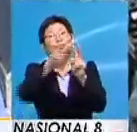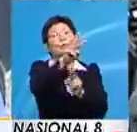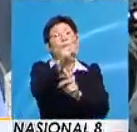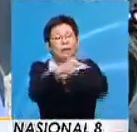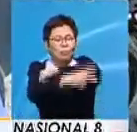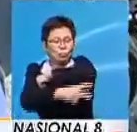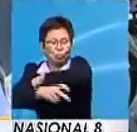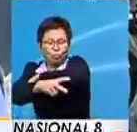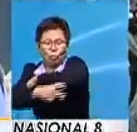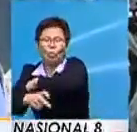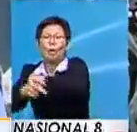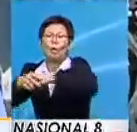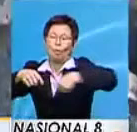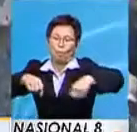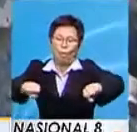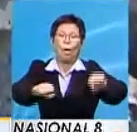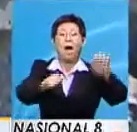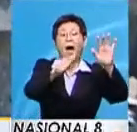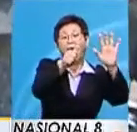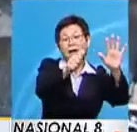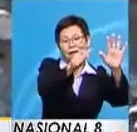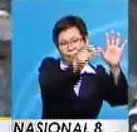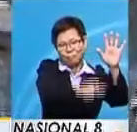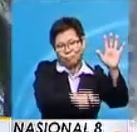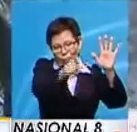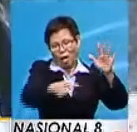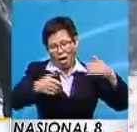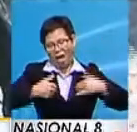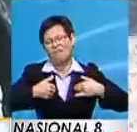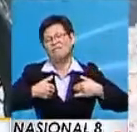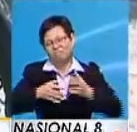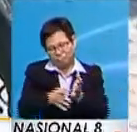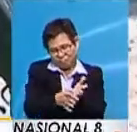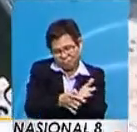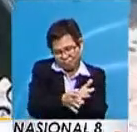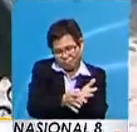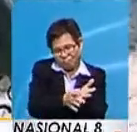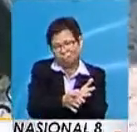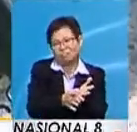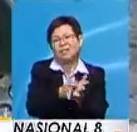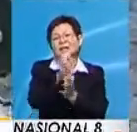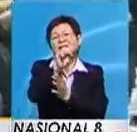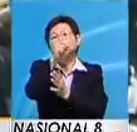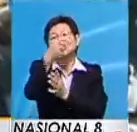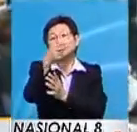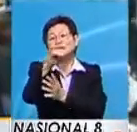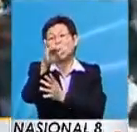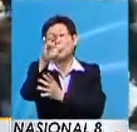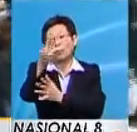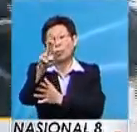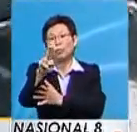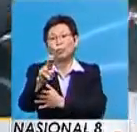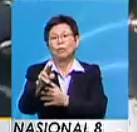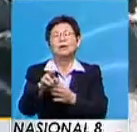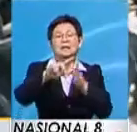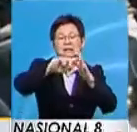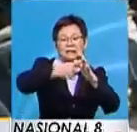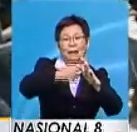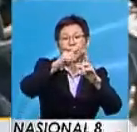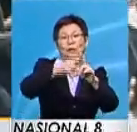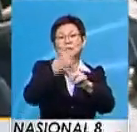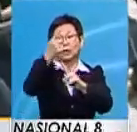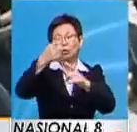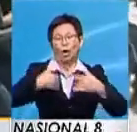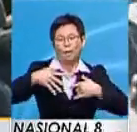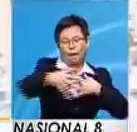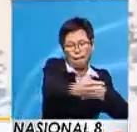curi motosikal. 6 daripada suspek turut positif dadah jenis syabu. Operasi yang dijalankan sejak Januari lalu turut